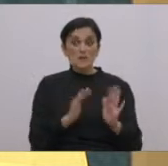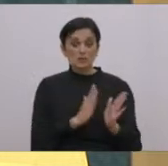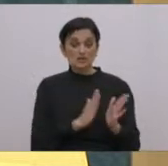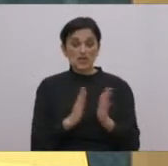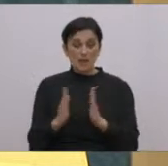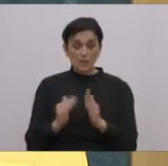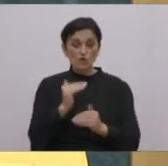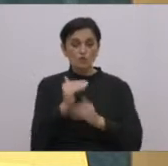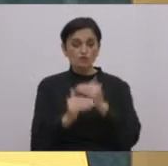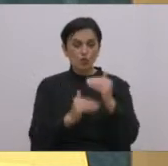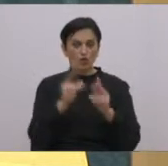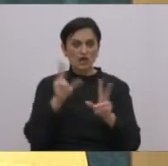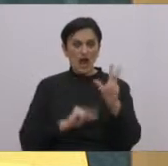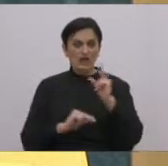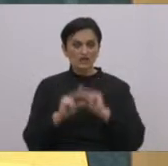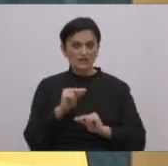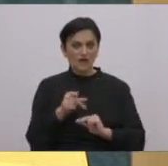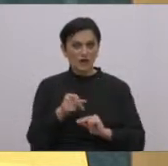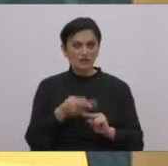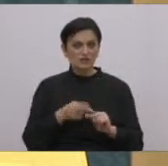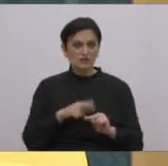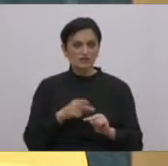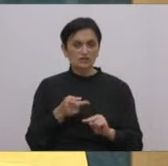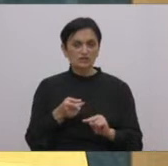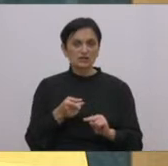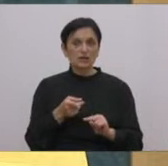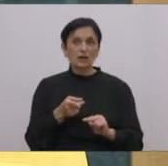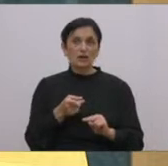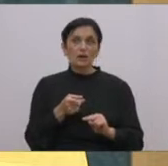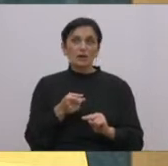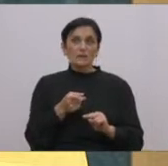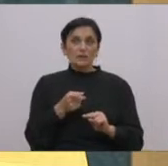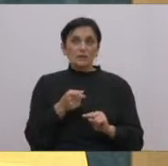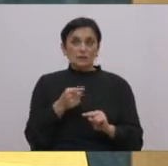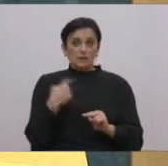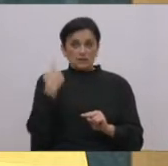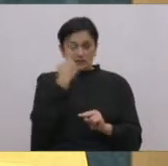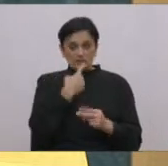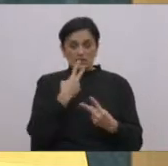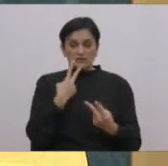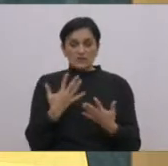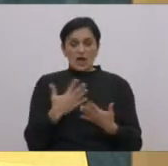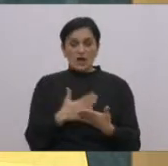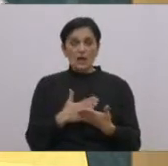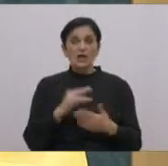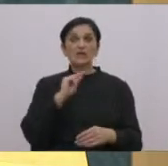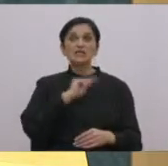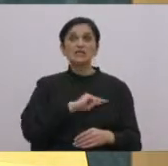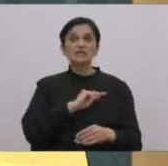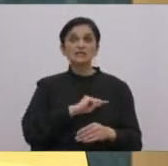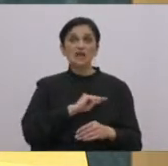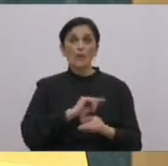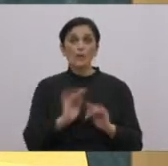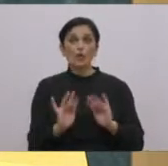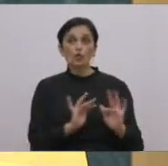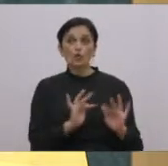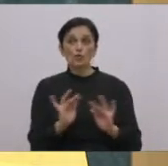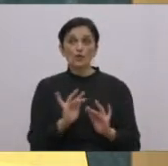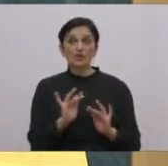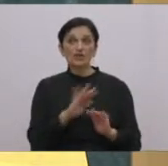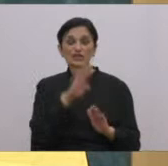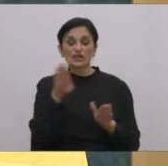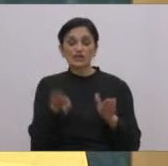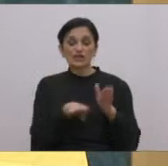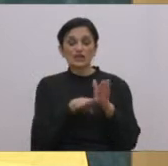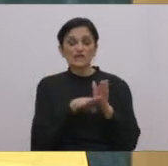პროგრესის გათვალისწინებით ესეც ასე ვთქვათ სახეზია. Samușaui mimdinare obda, creșeti